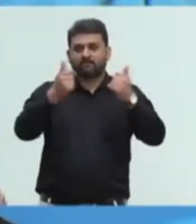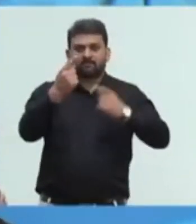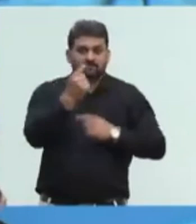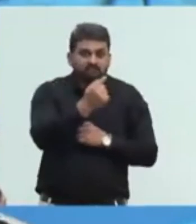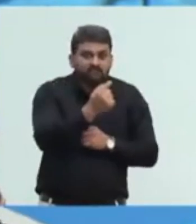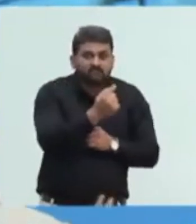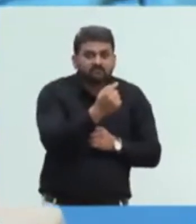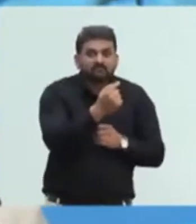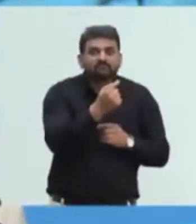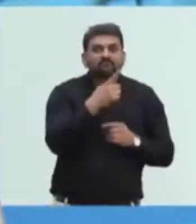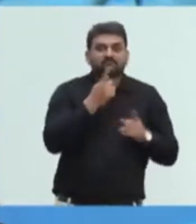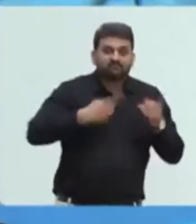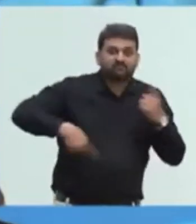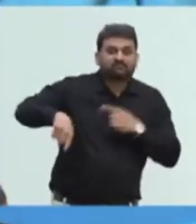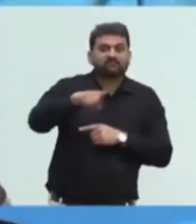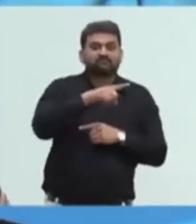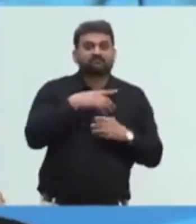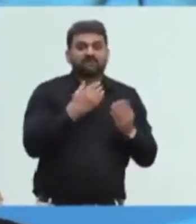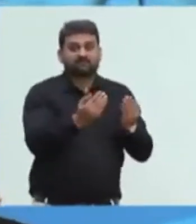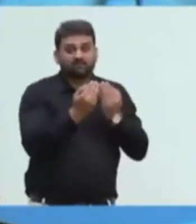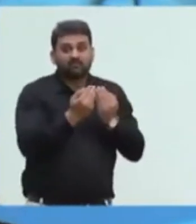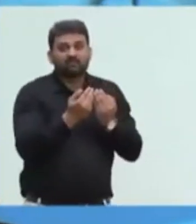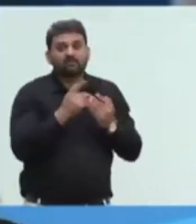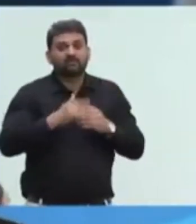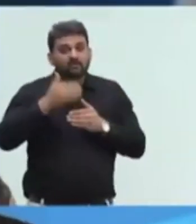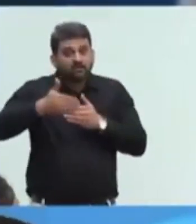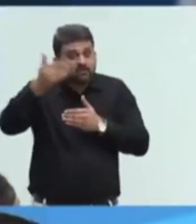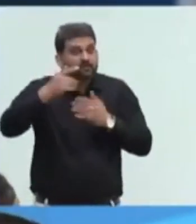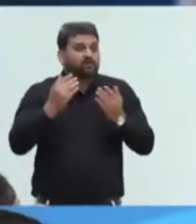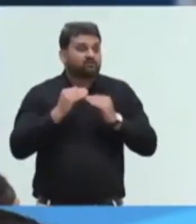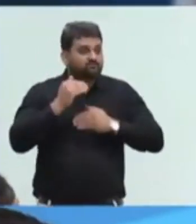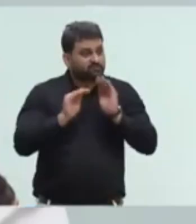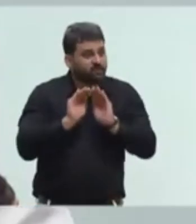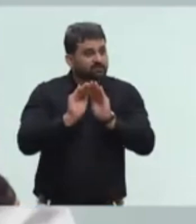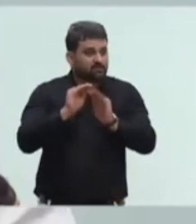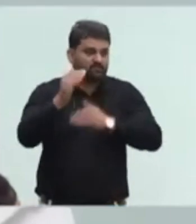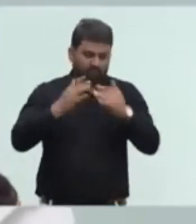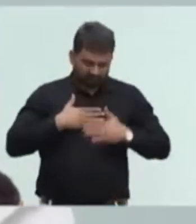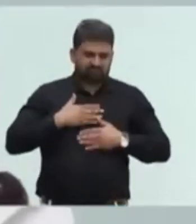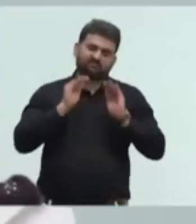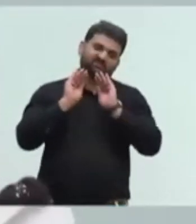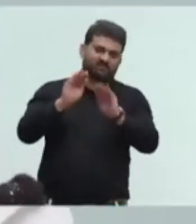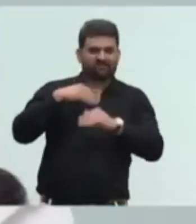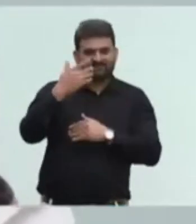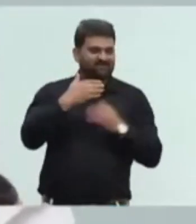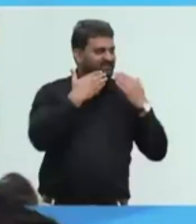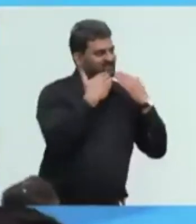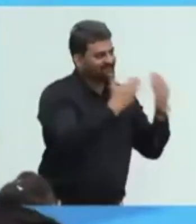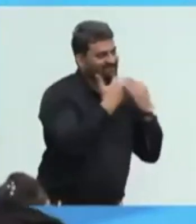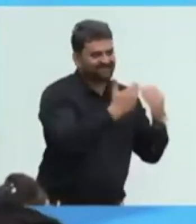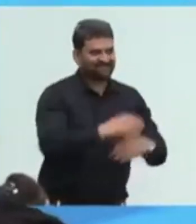आप चप्पल चम्मच 78 और आखिर वाले चप्पल घोड़ों मैं करूंगा अ